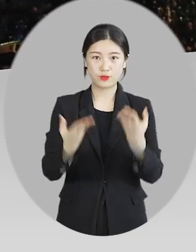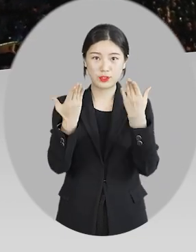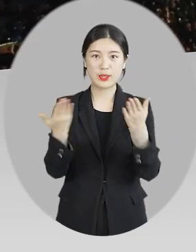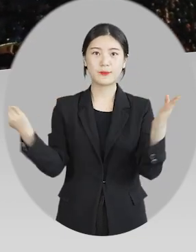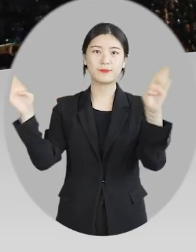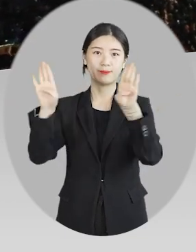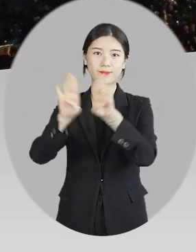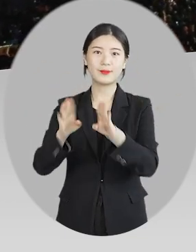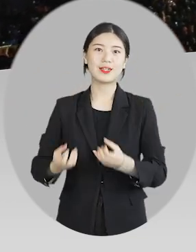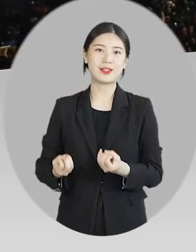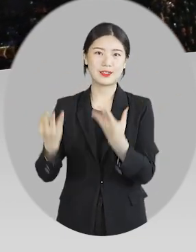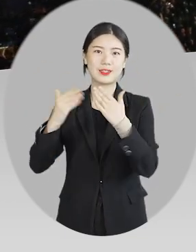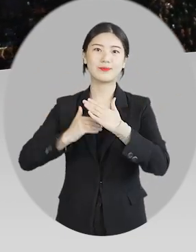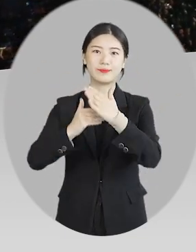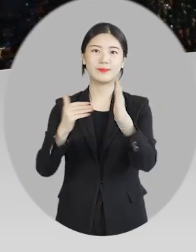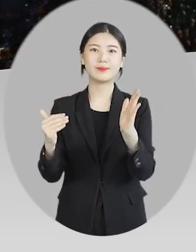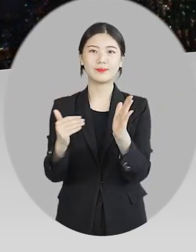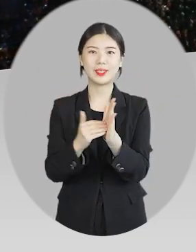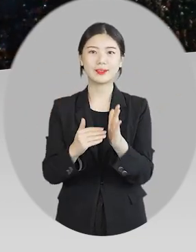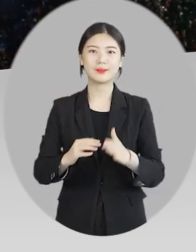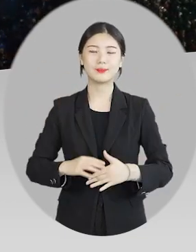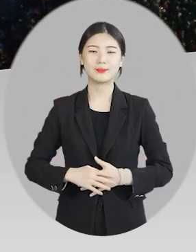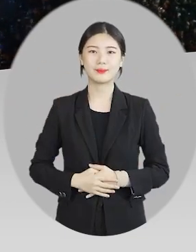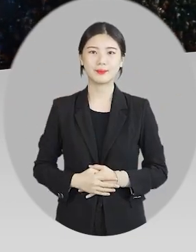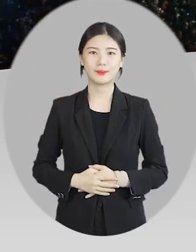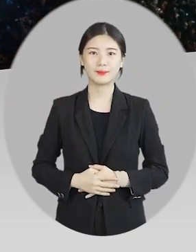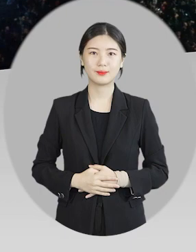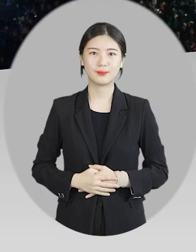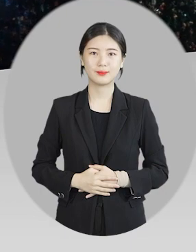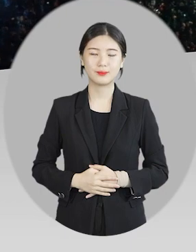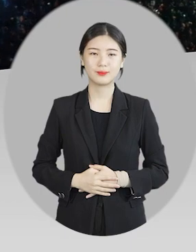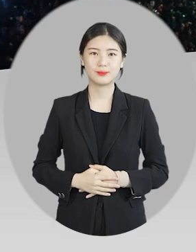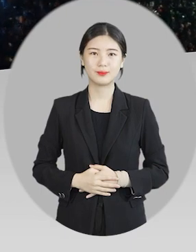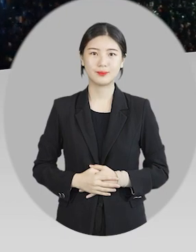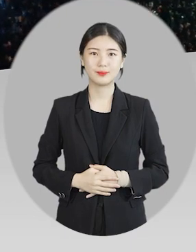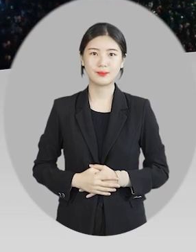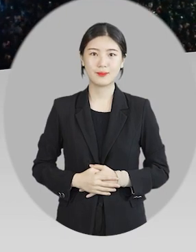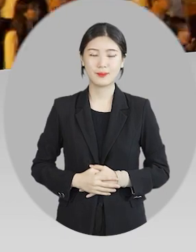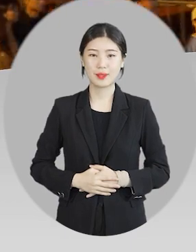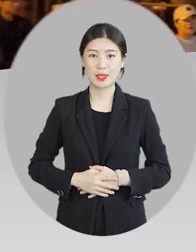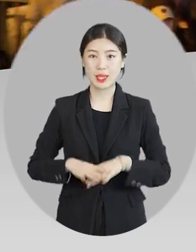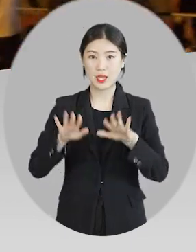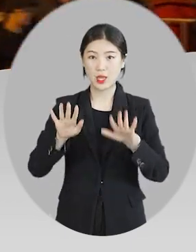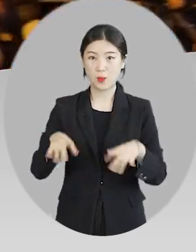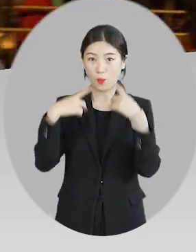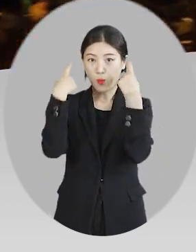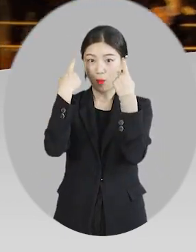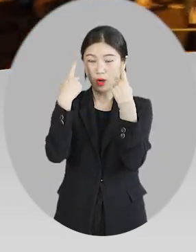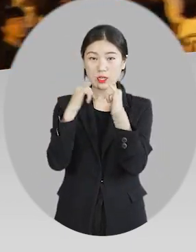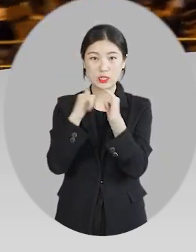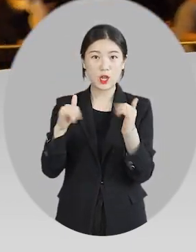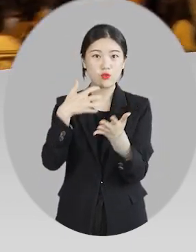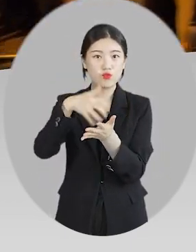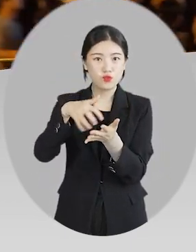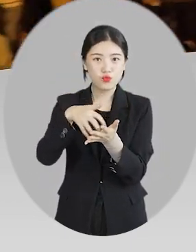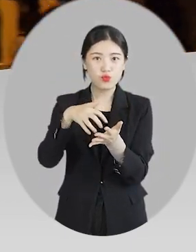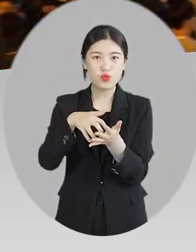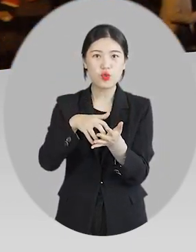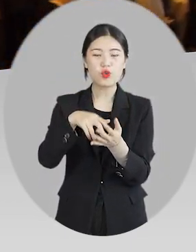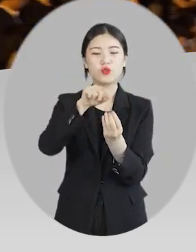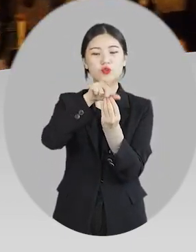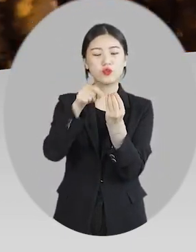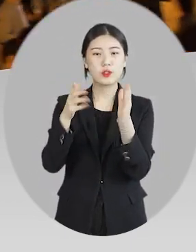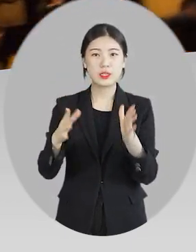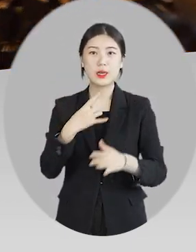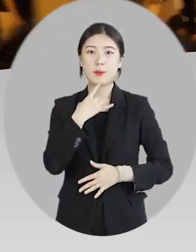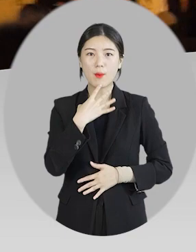끝으로 2023 대백제전이 성황리에 막을 내렸습니다. 이번 대백제전은 추석